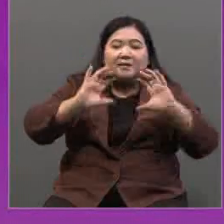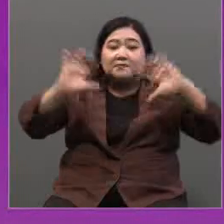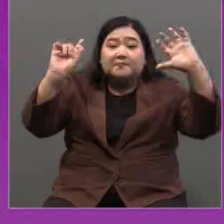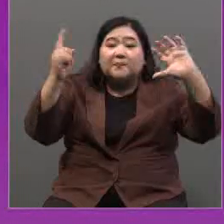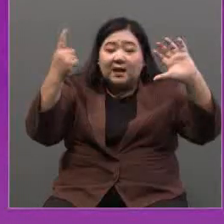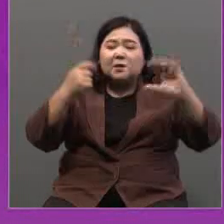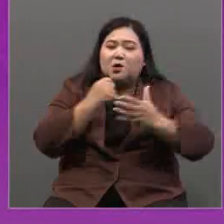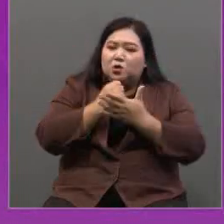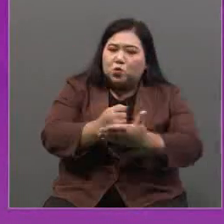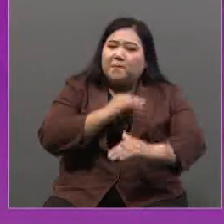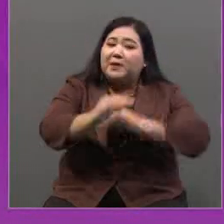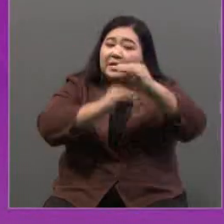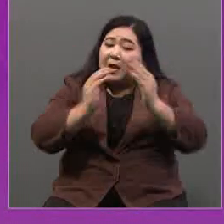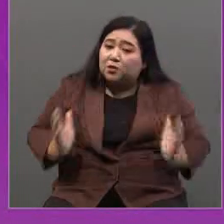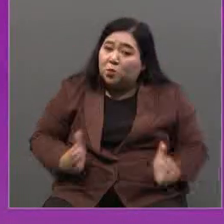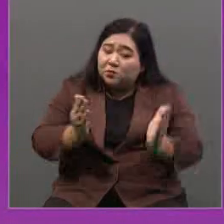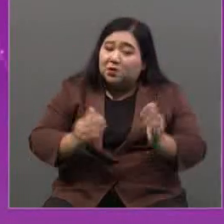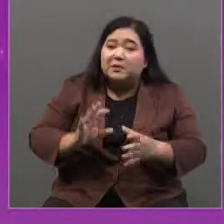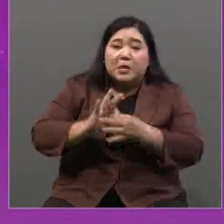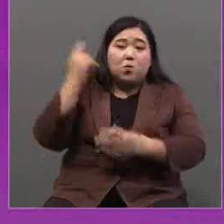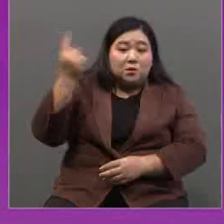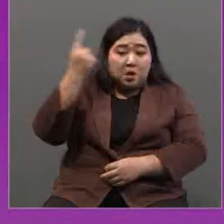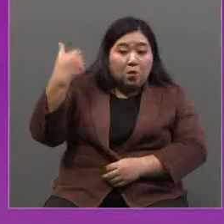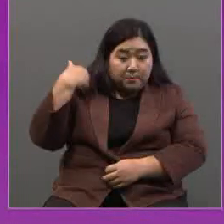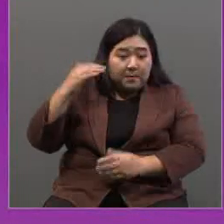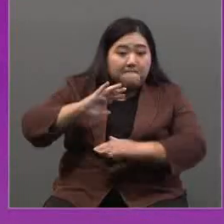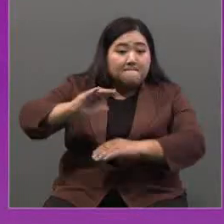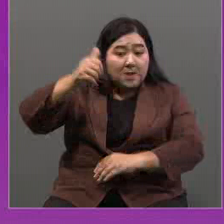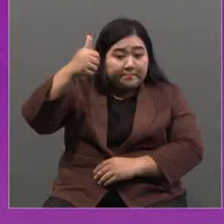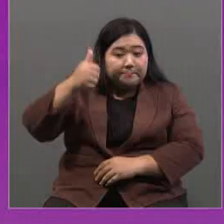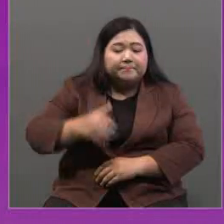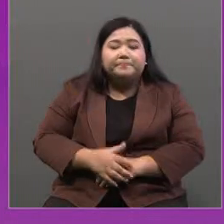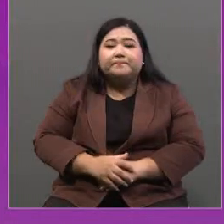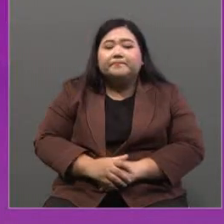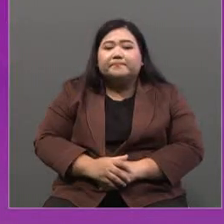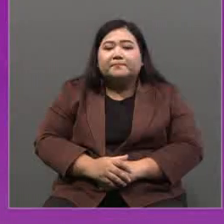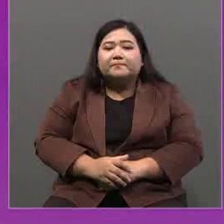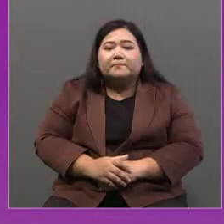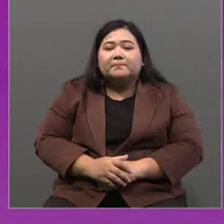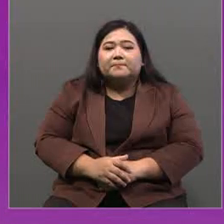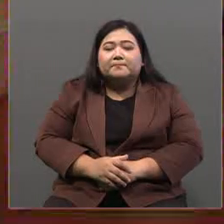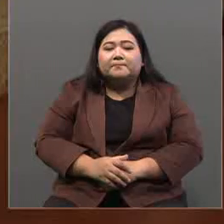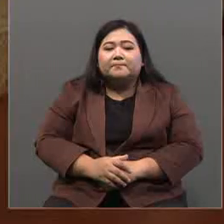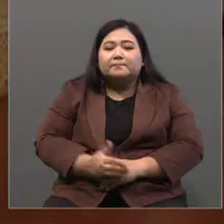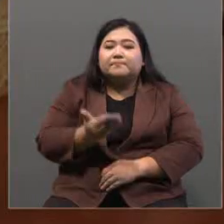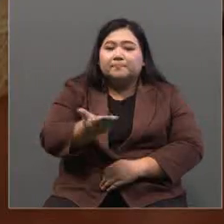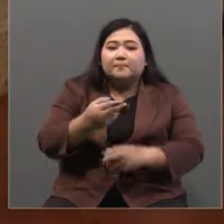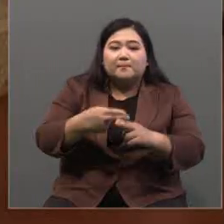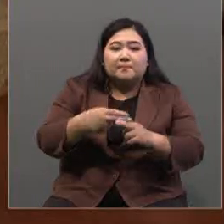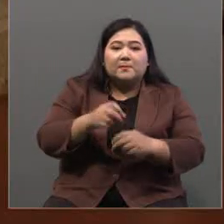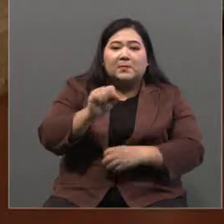ใหม่นั้นจะเข้ามาส่งเสริมอุตสาหกรรมการท่องเที่ยวให้ดีขึ้นครับเรื่องนี้นายสรรเพชญ